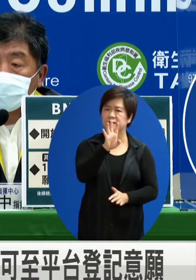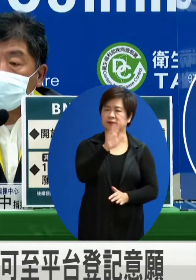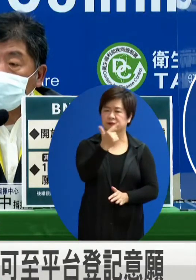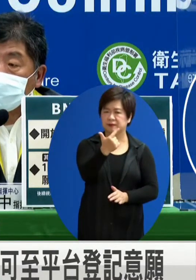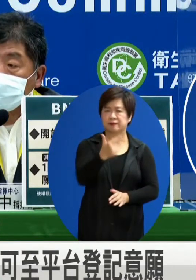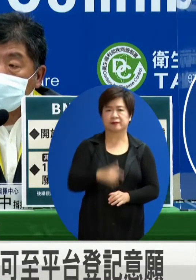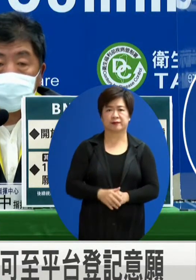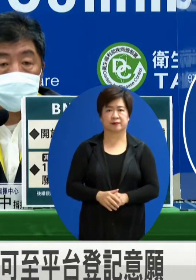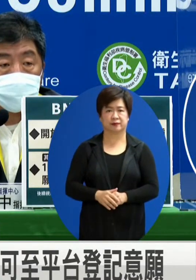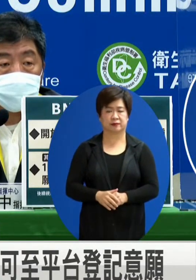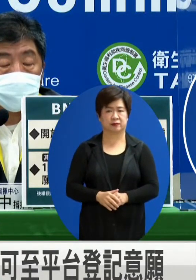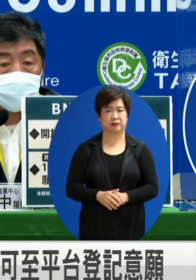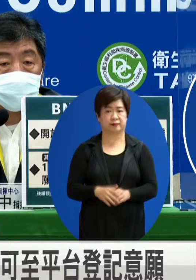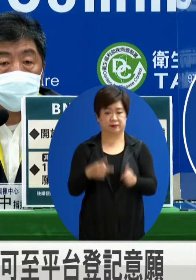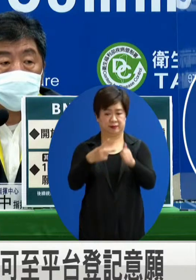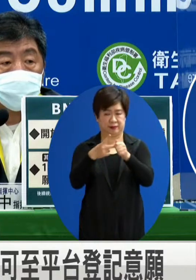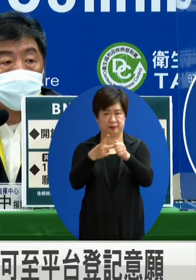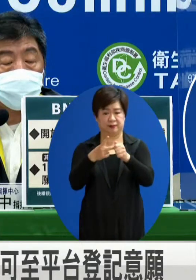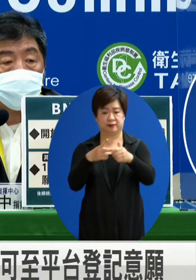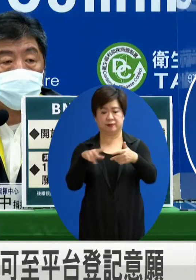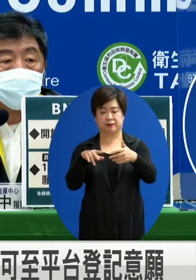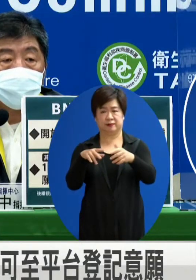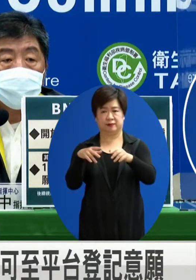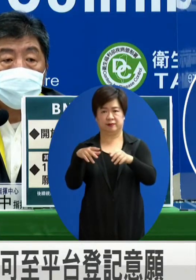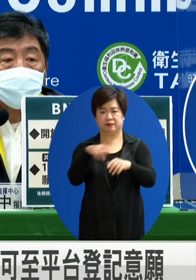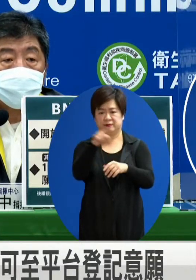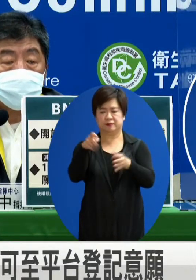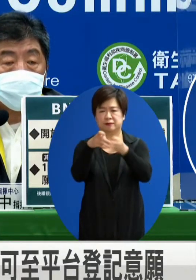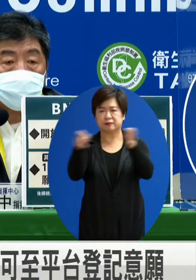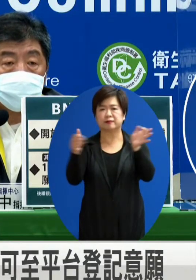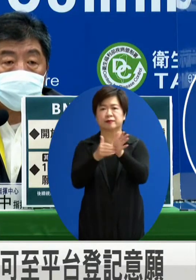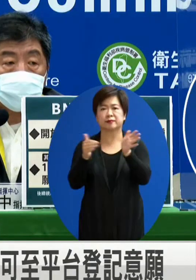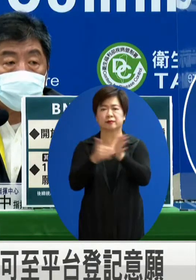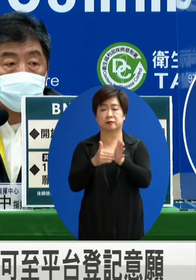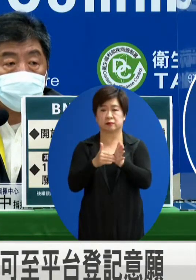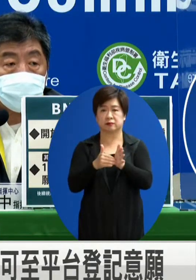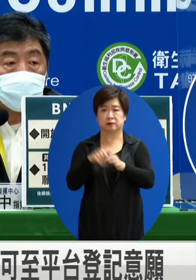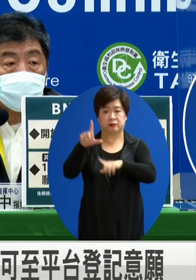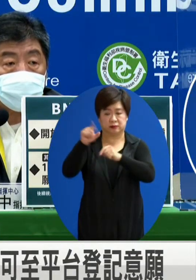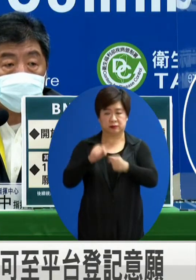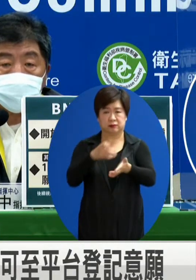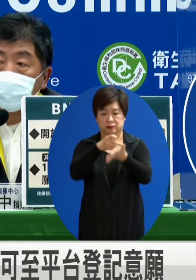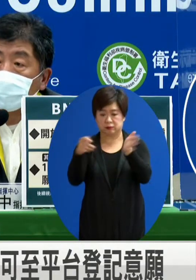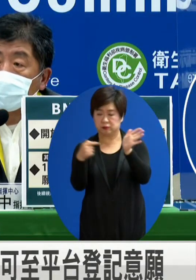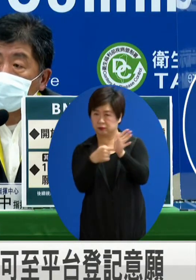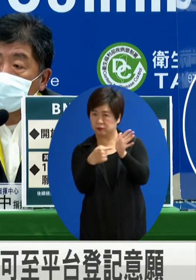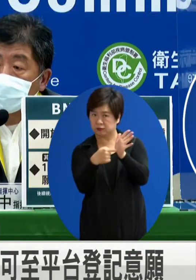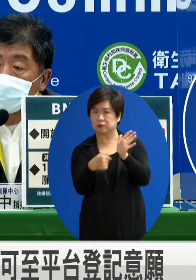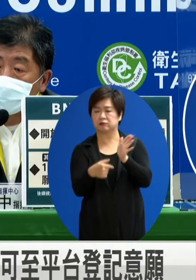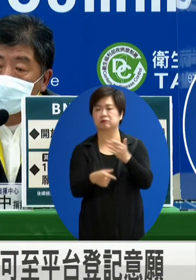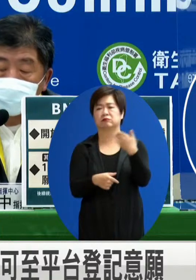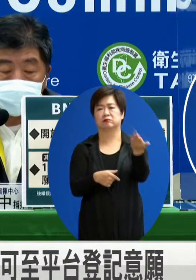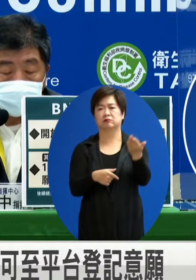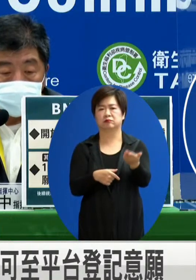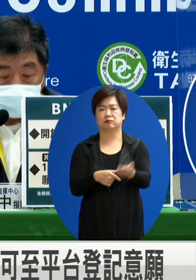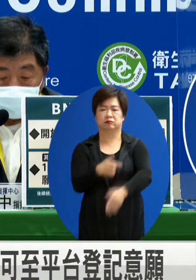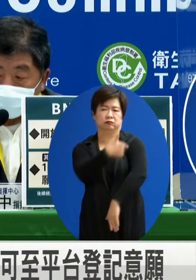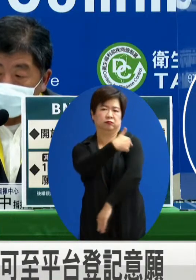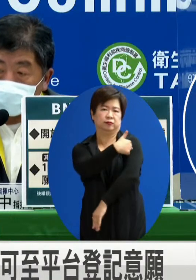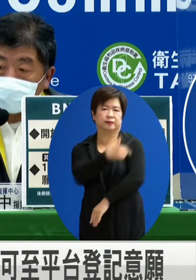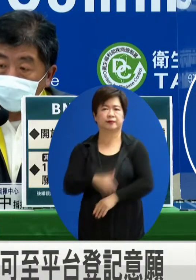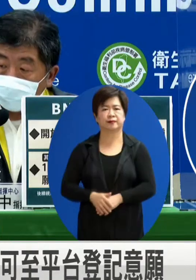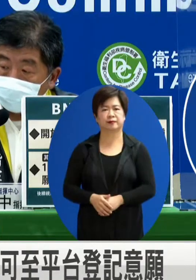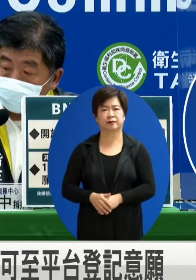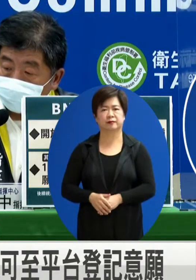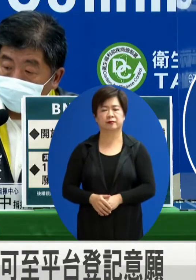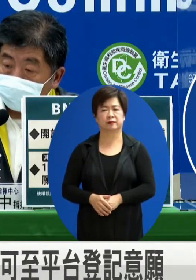5886人，那这些都是在第二类里面有因跟着照册来施打的人员跟技术，